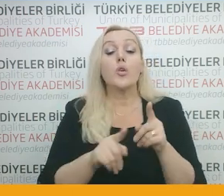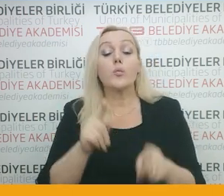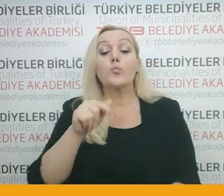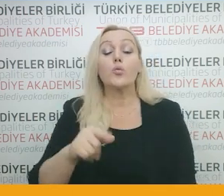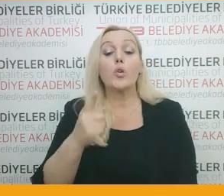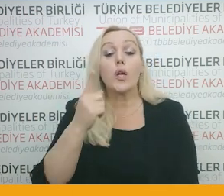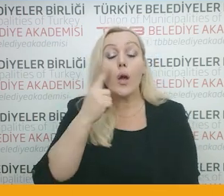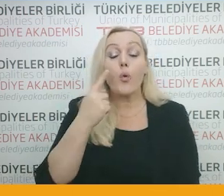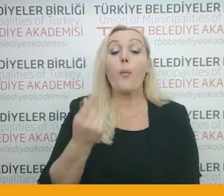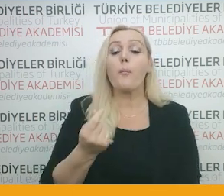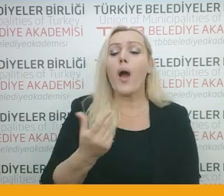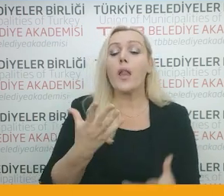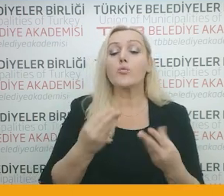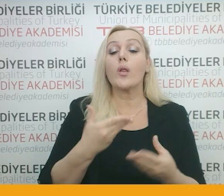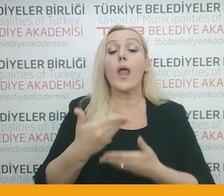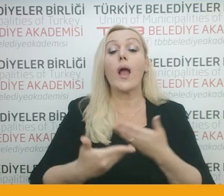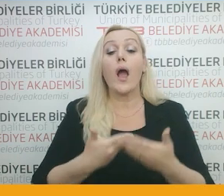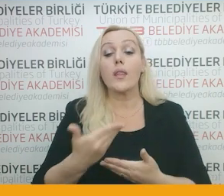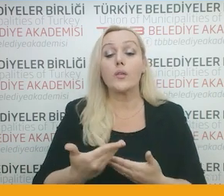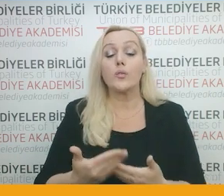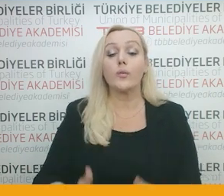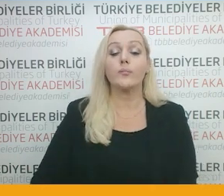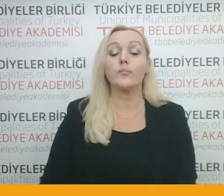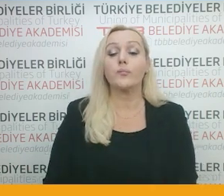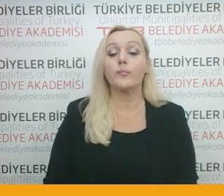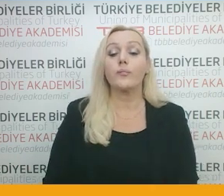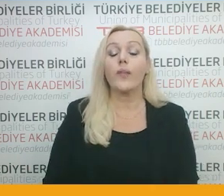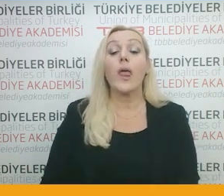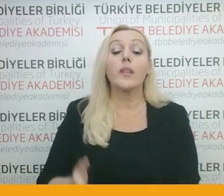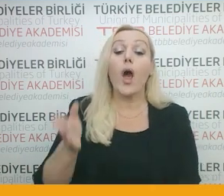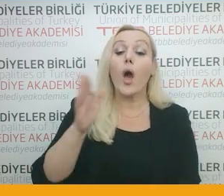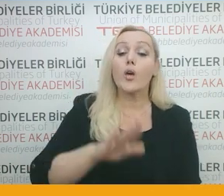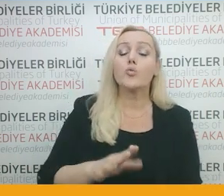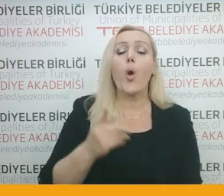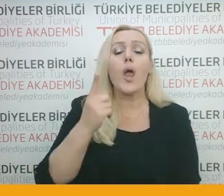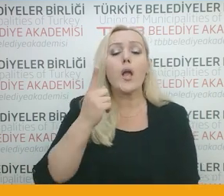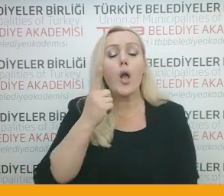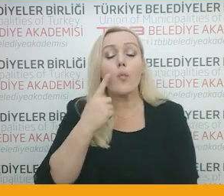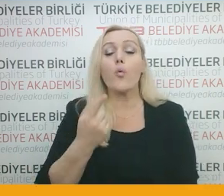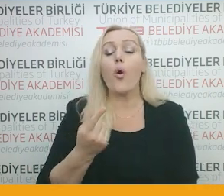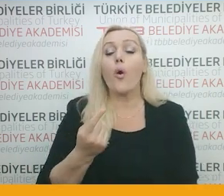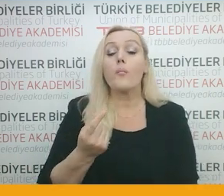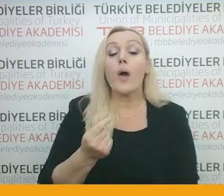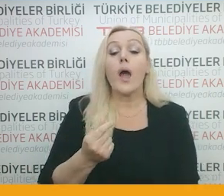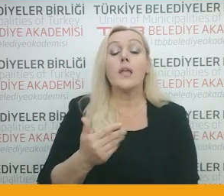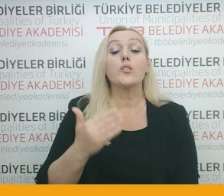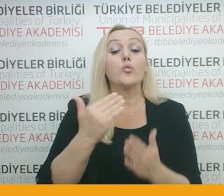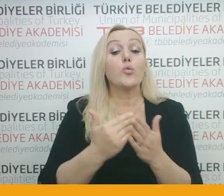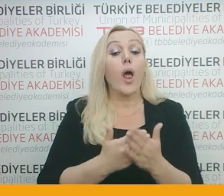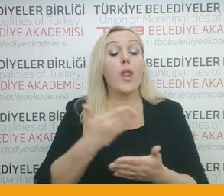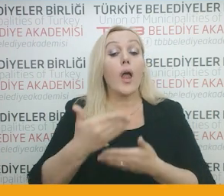maliyesi olarak tanımlıyor bu kanun. Öncelikle tanım yapıyor. Daha sonra kamu maliyesinin temel ilkelerinden bahsediyor ikinci